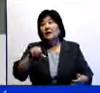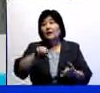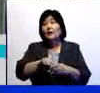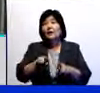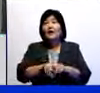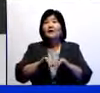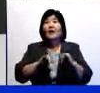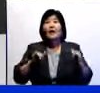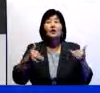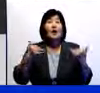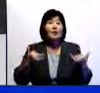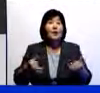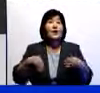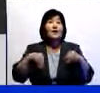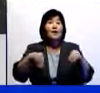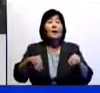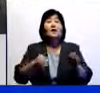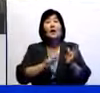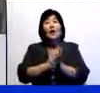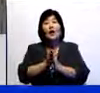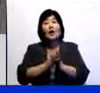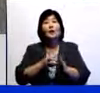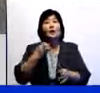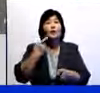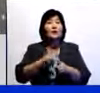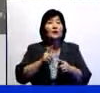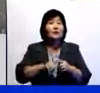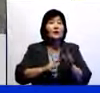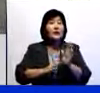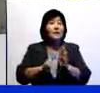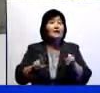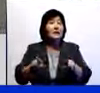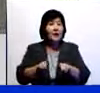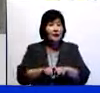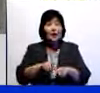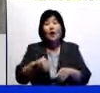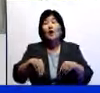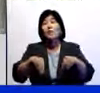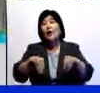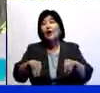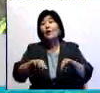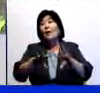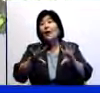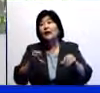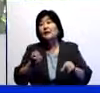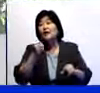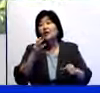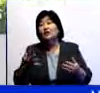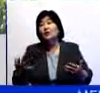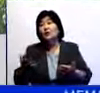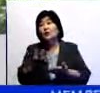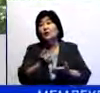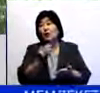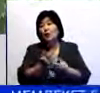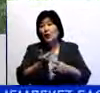да асып түстік, яғни бақшадағы көкөніс пен жемістің алды пісіп бастады деген сөз. Бау бақшадан жақсы өнім алу